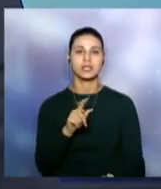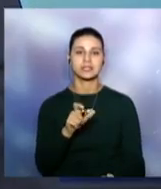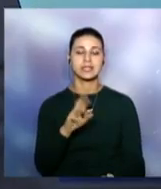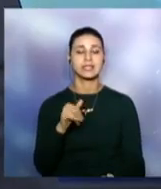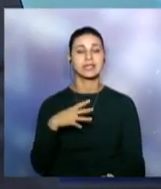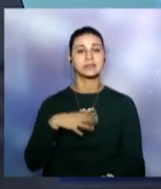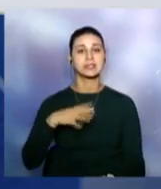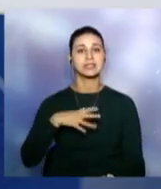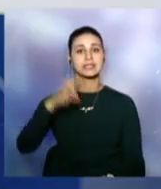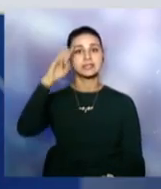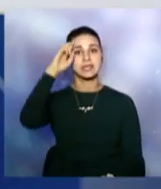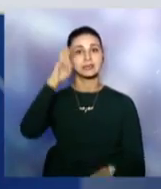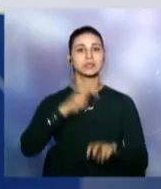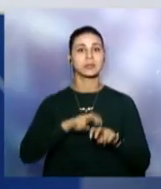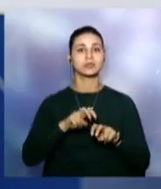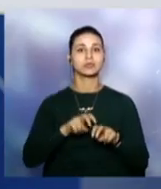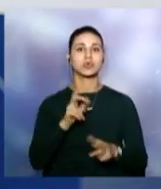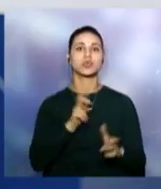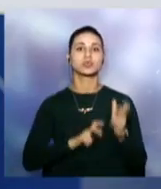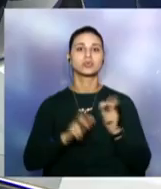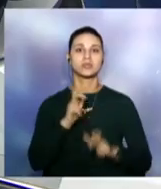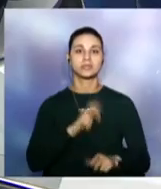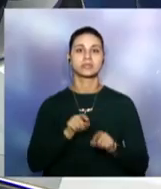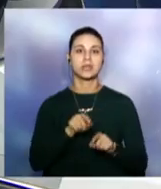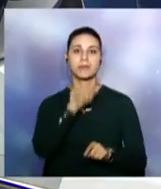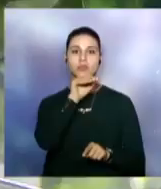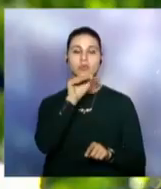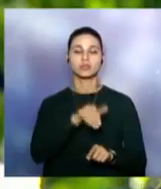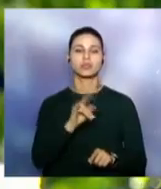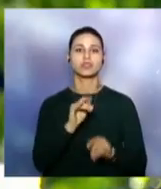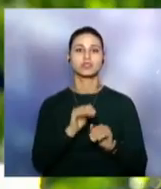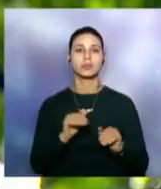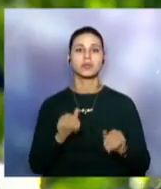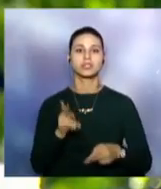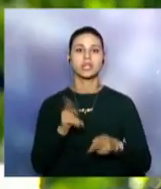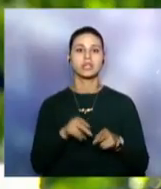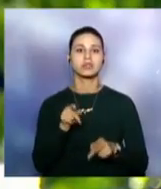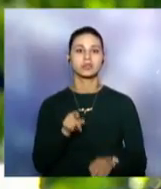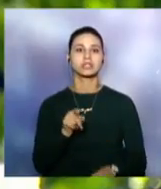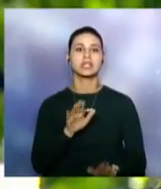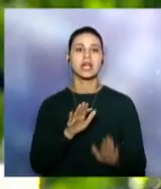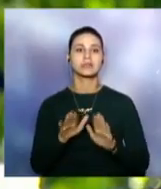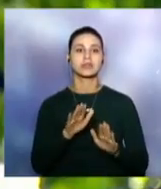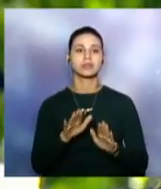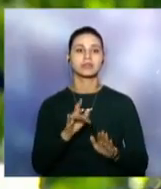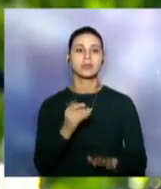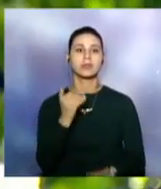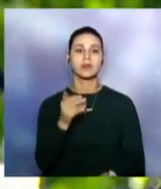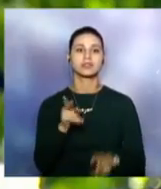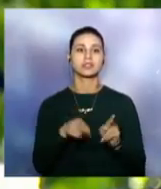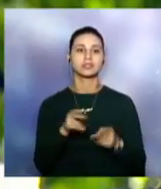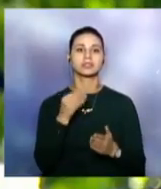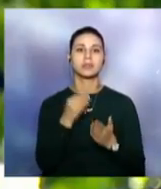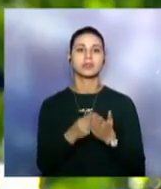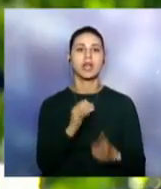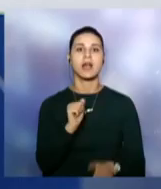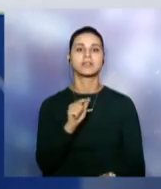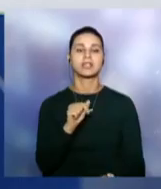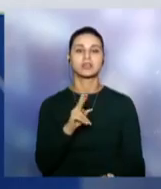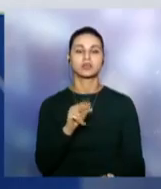და თბილისის სახელმწიფო სამედიცინო უნივერსიტეტის ასისტენტ-პროფესორი, ბავშვთა ქირურგიის დეპარტამენტის ხელმძღვანელი ბავშვთა ქირურგი ბატონი